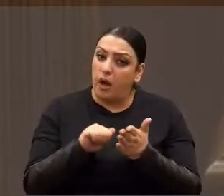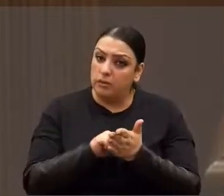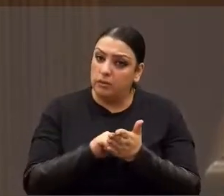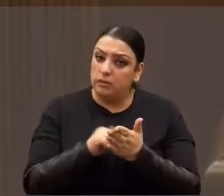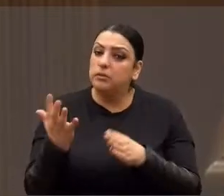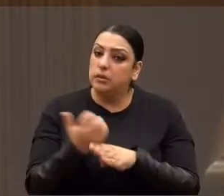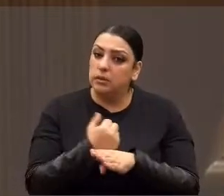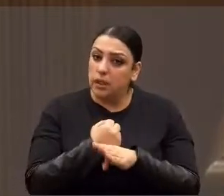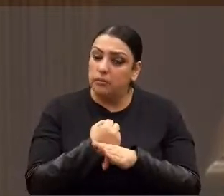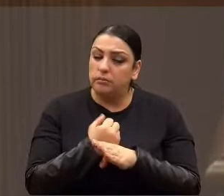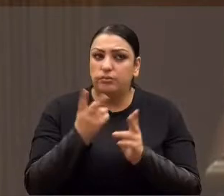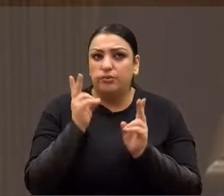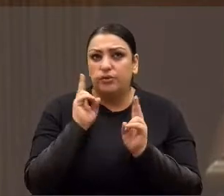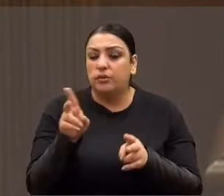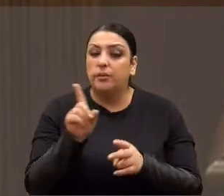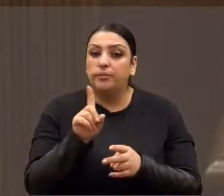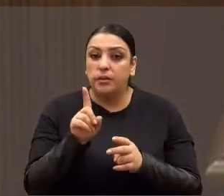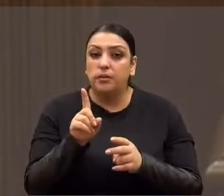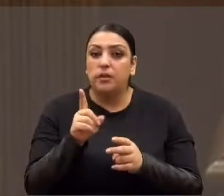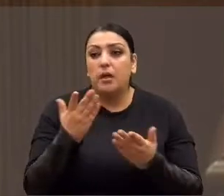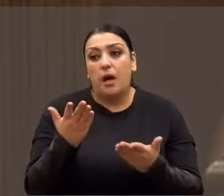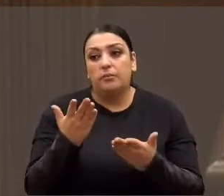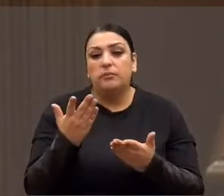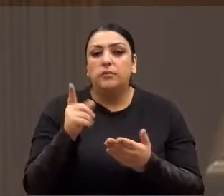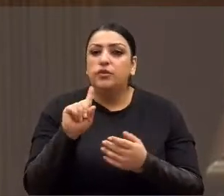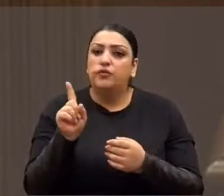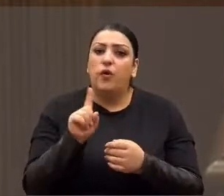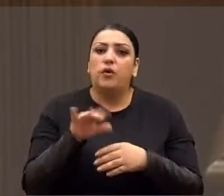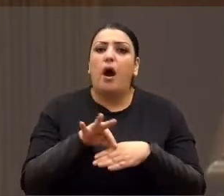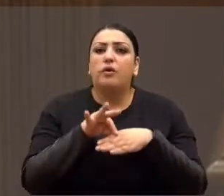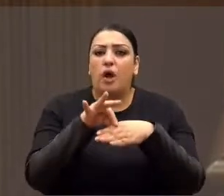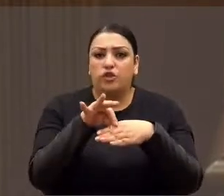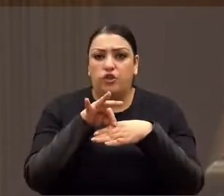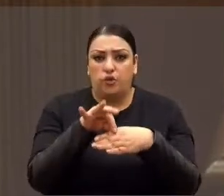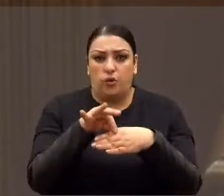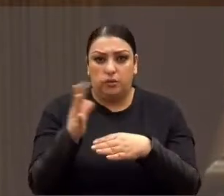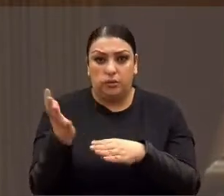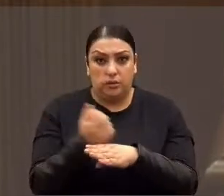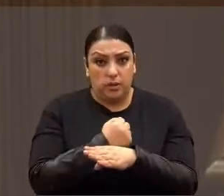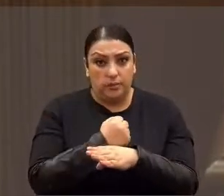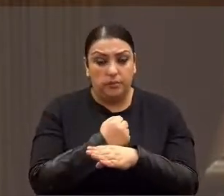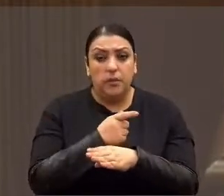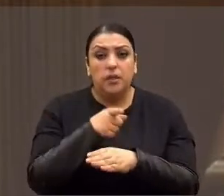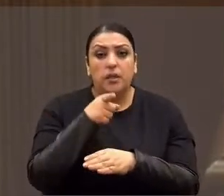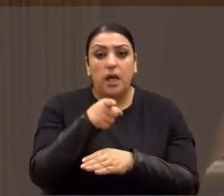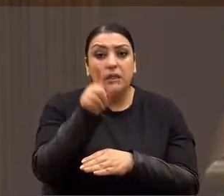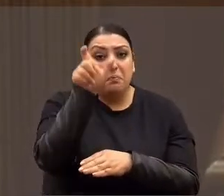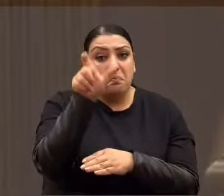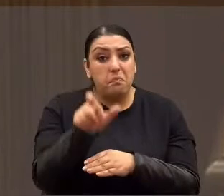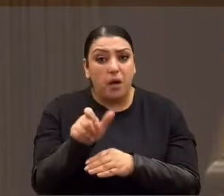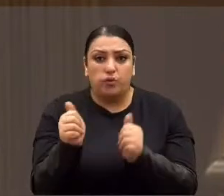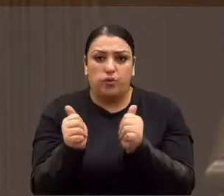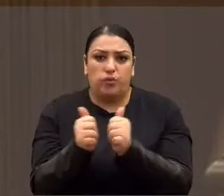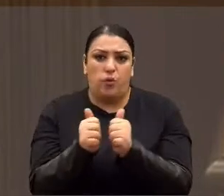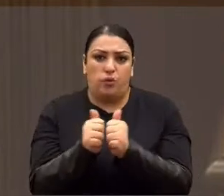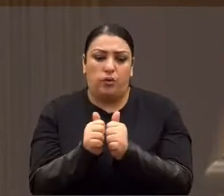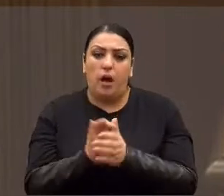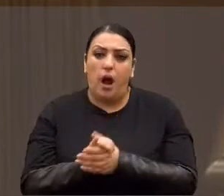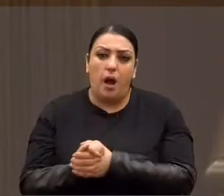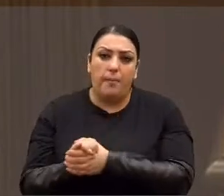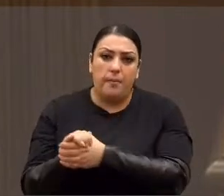գտնենք, գիտեմ, առաջնորդ գտնենք, ում շուրջ համախմբվելով մենք կարող